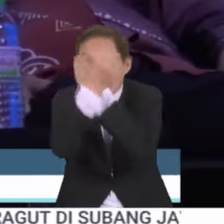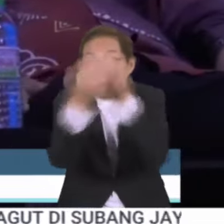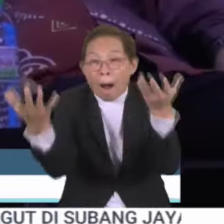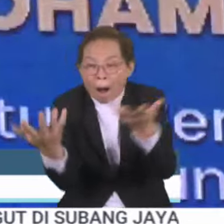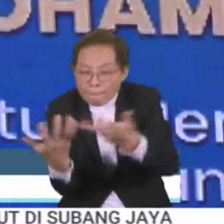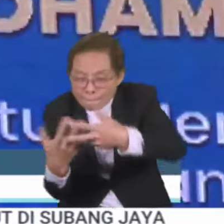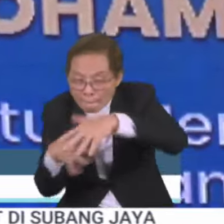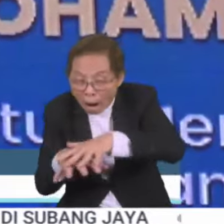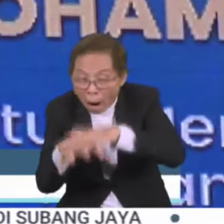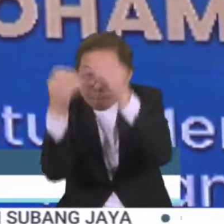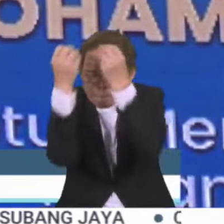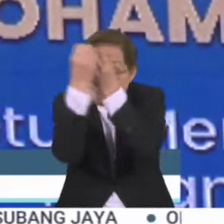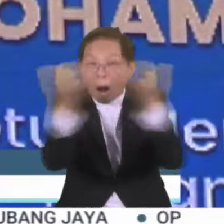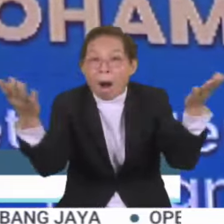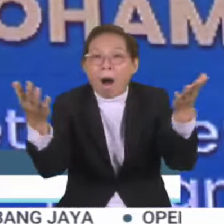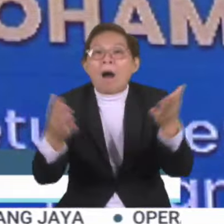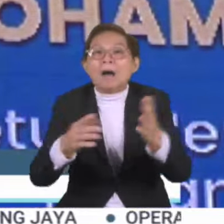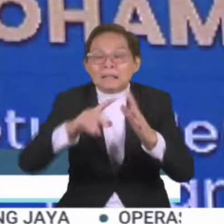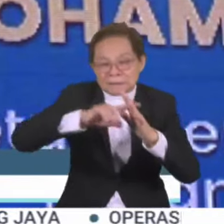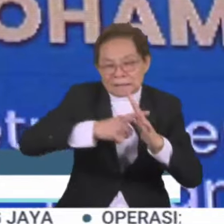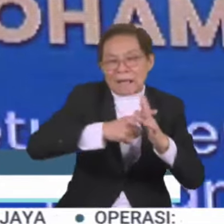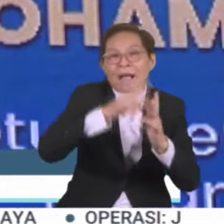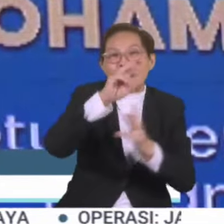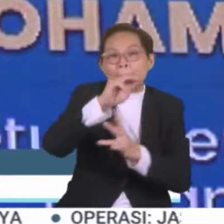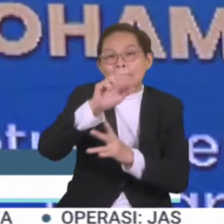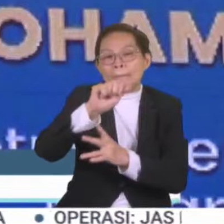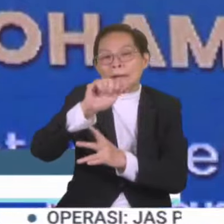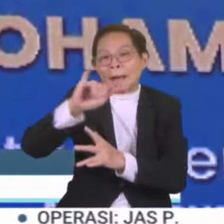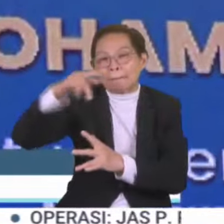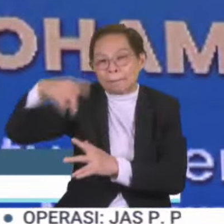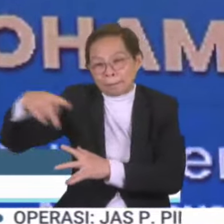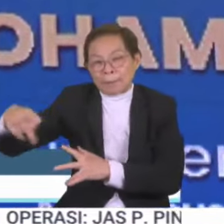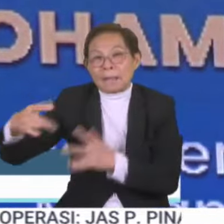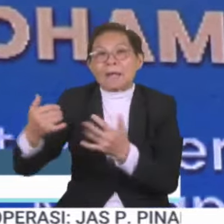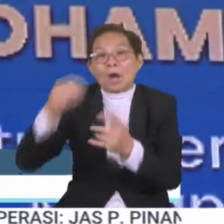bersepadu sedang dibangunkan MAIB untuk tujuan berkenaan.